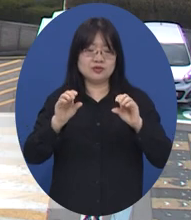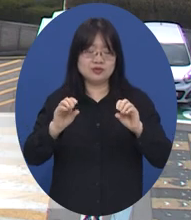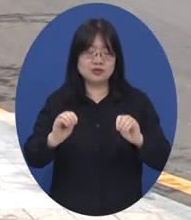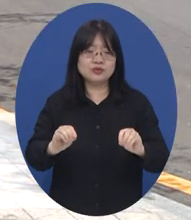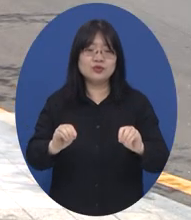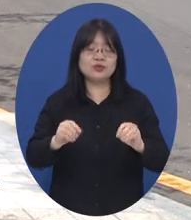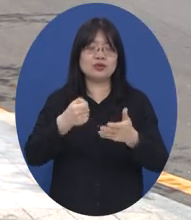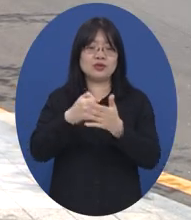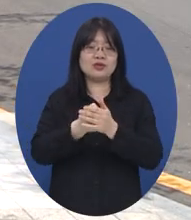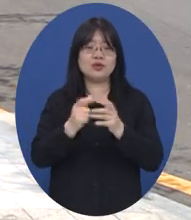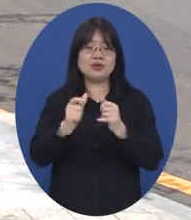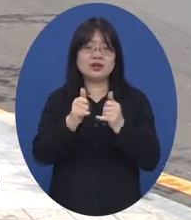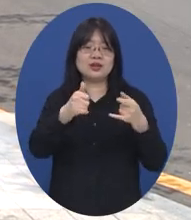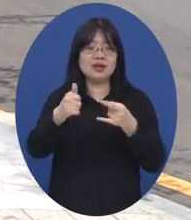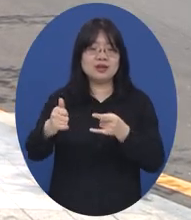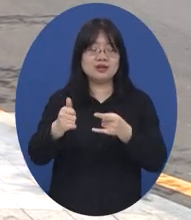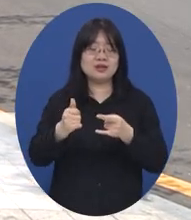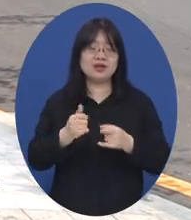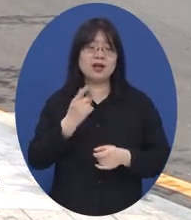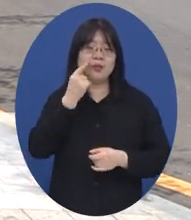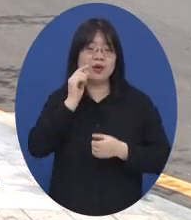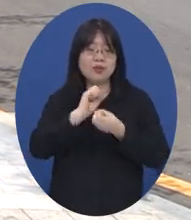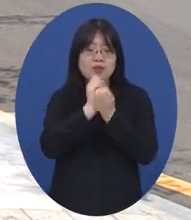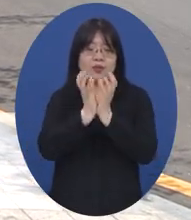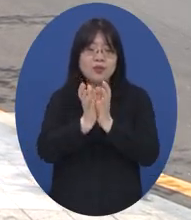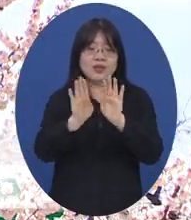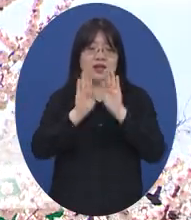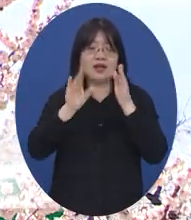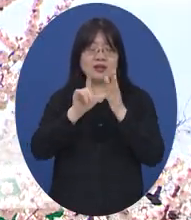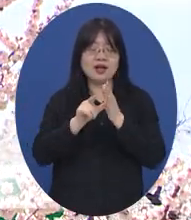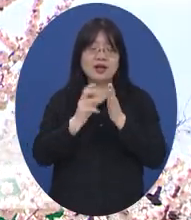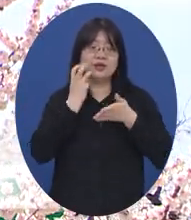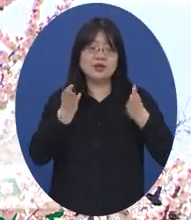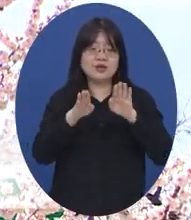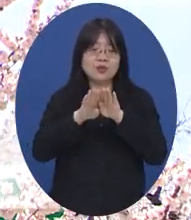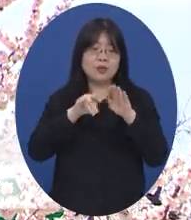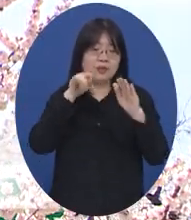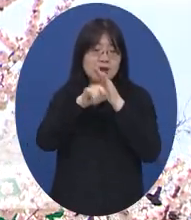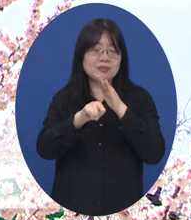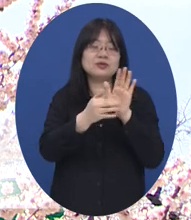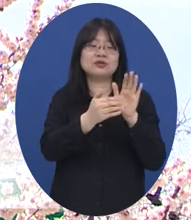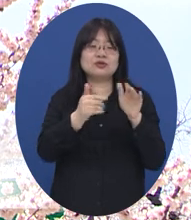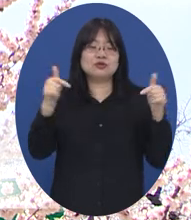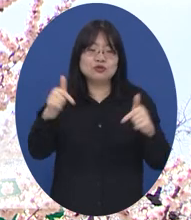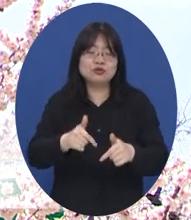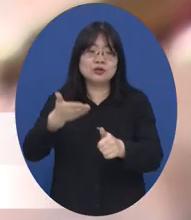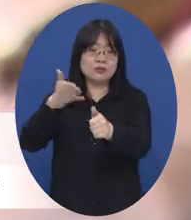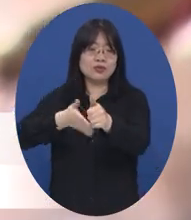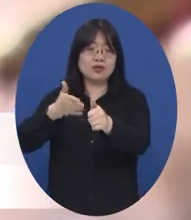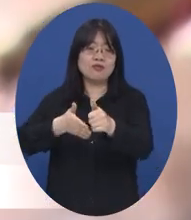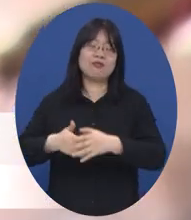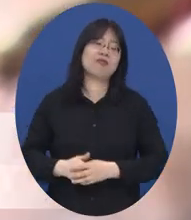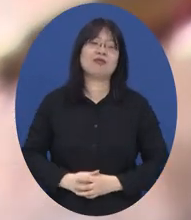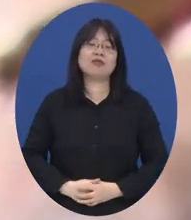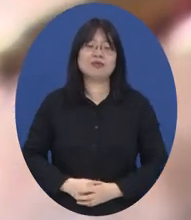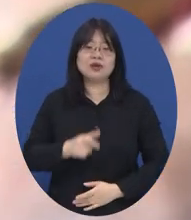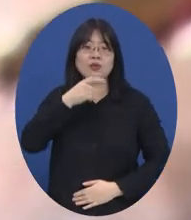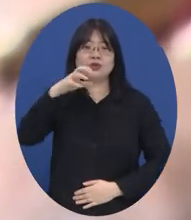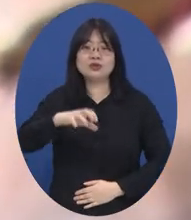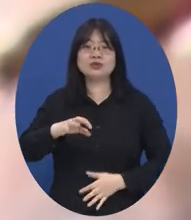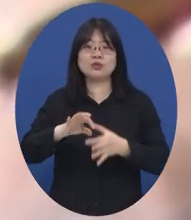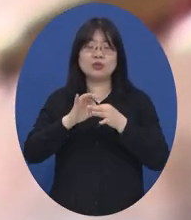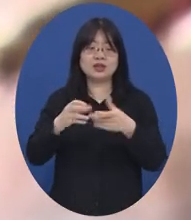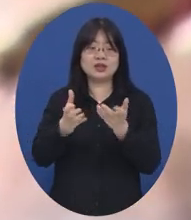며 도민들에게 벚꽃 개화시기 야 도청 방문을 자제해 줄 것을 당부했습니다 더불어 경기도는 수원시 등